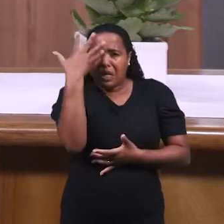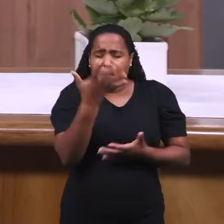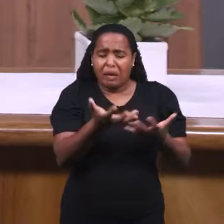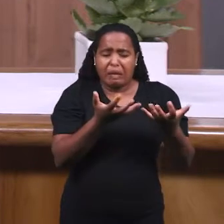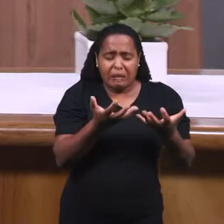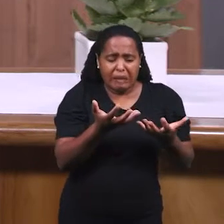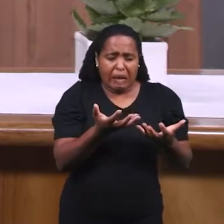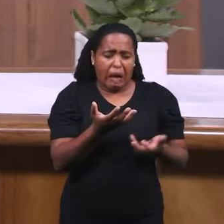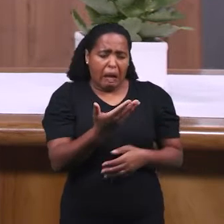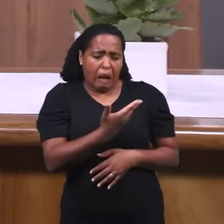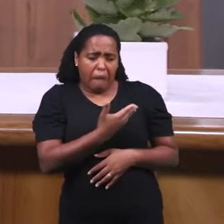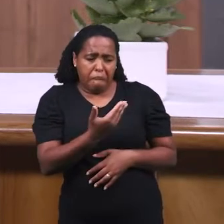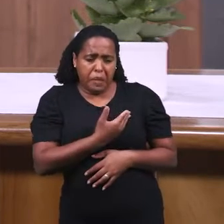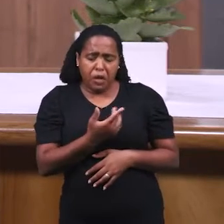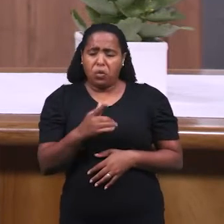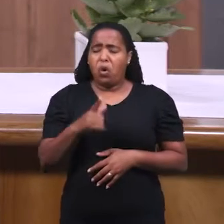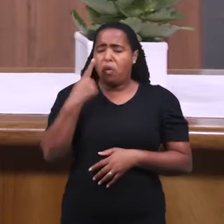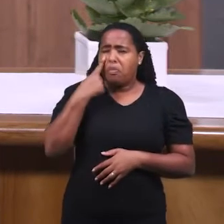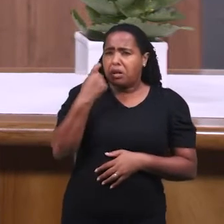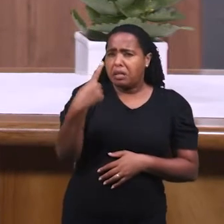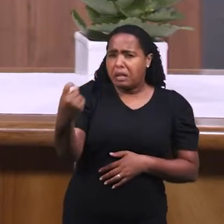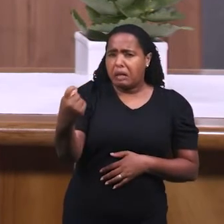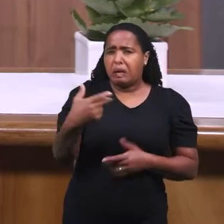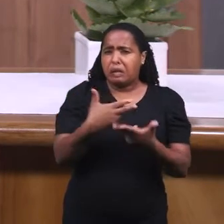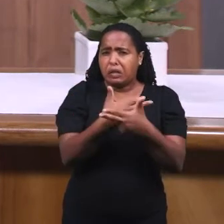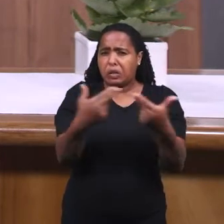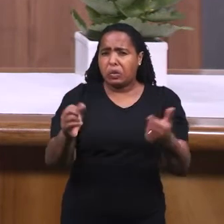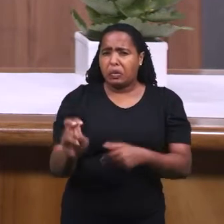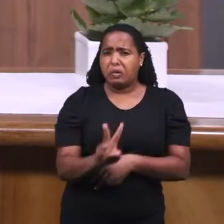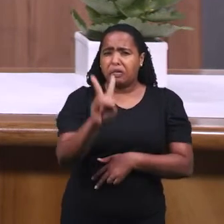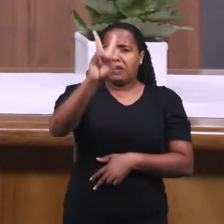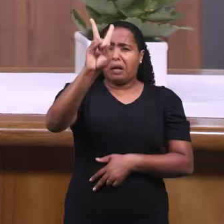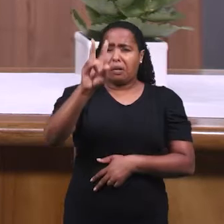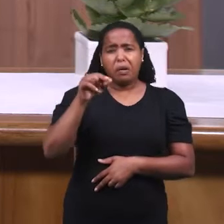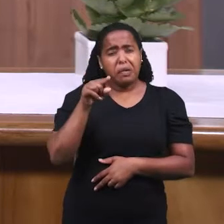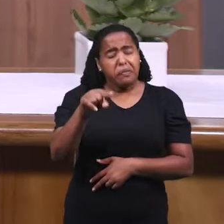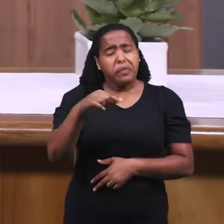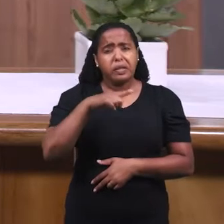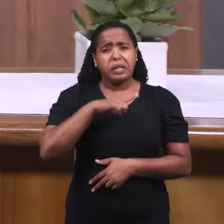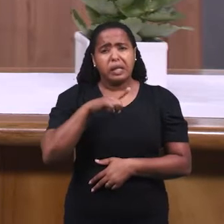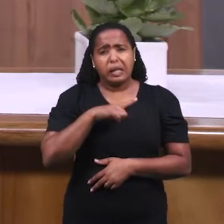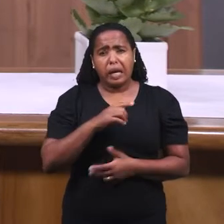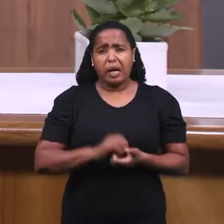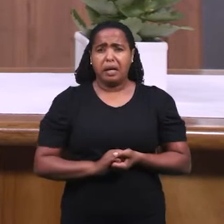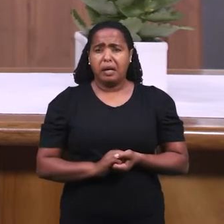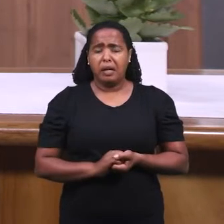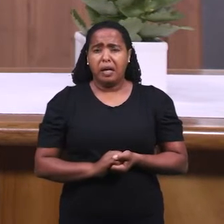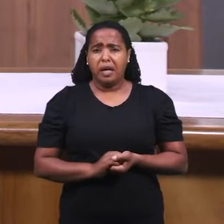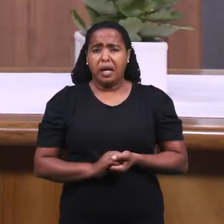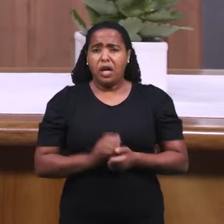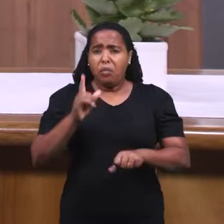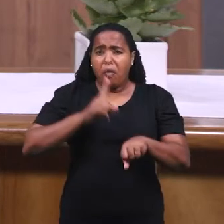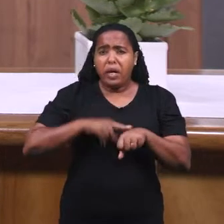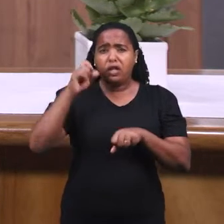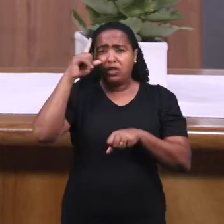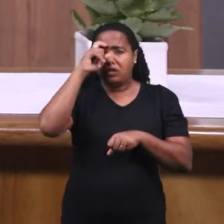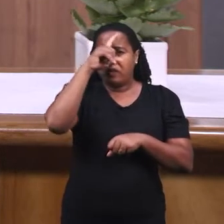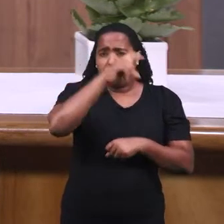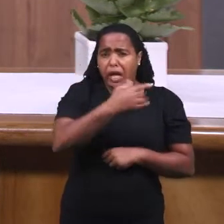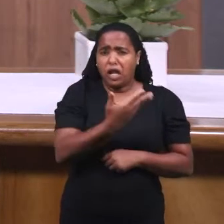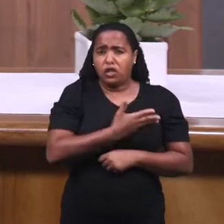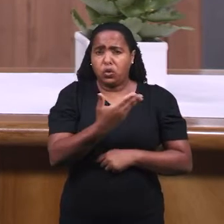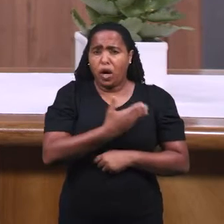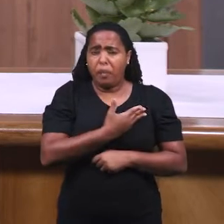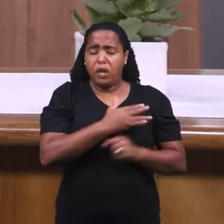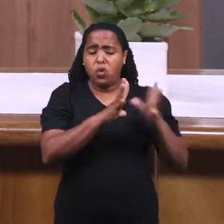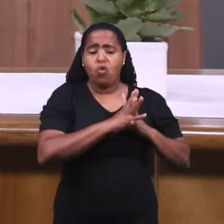можешь предложить им, или что ты можешь сделать, друзья, из интересов, из обстоятельств, когда